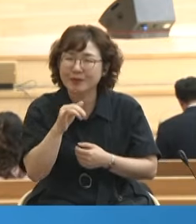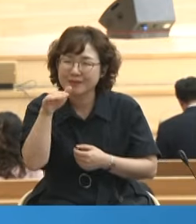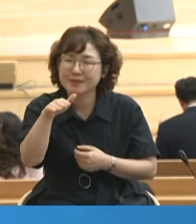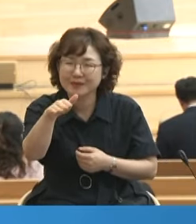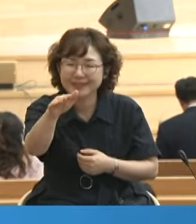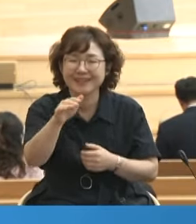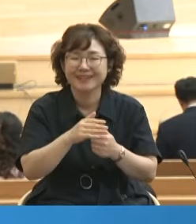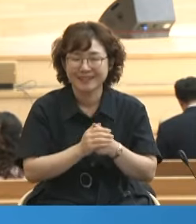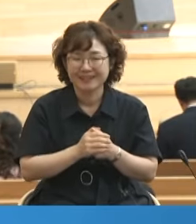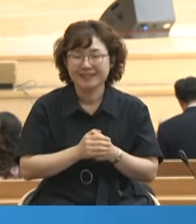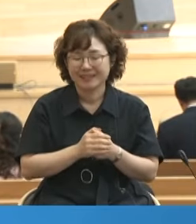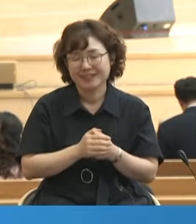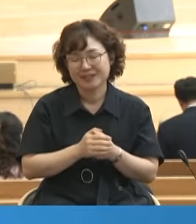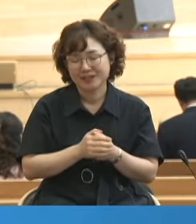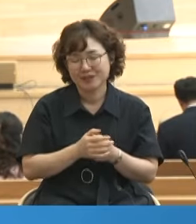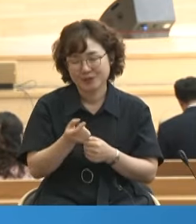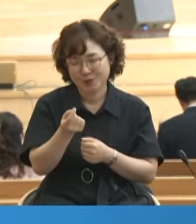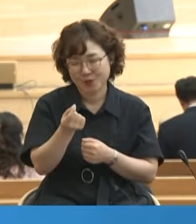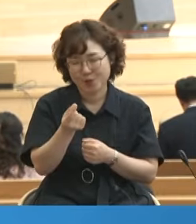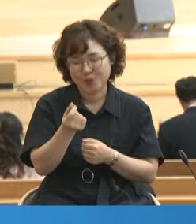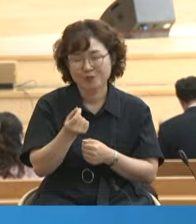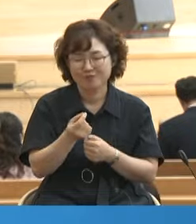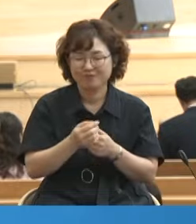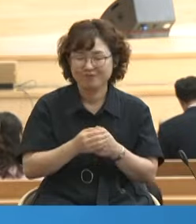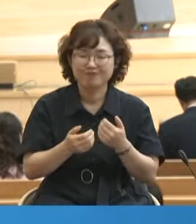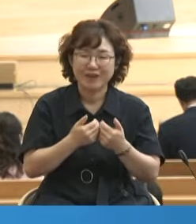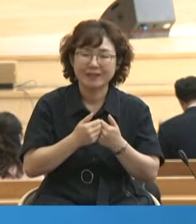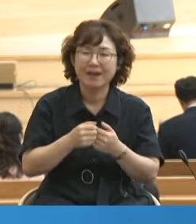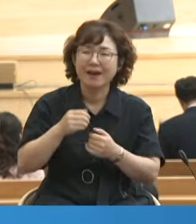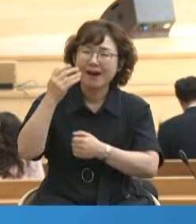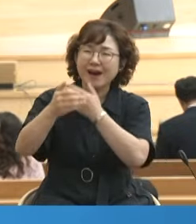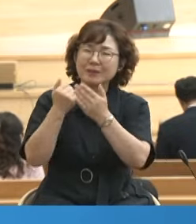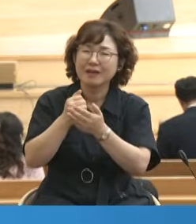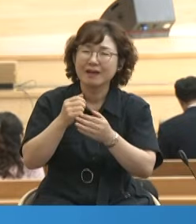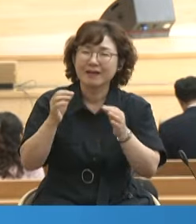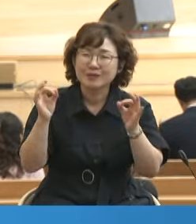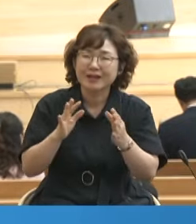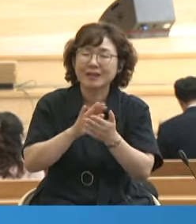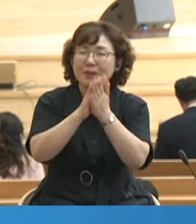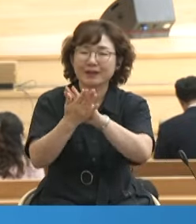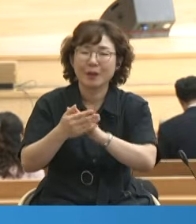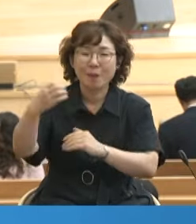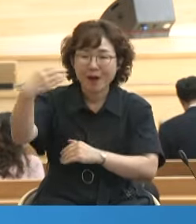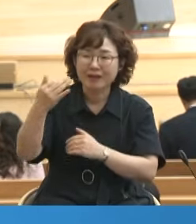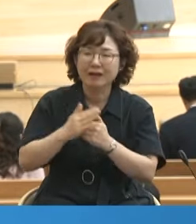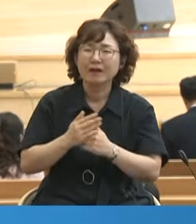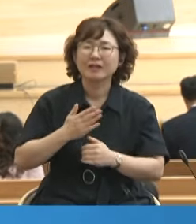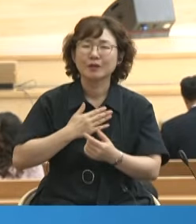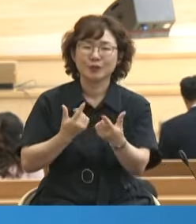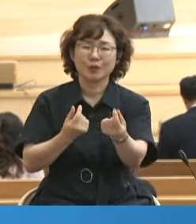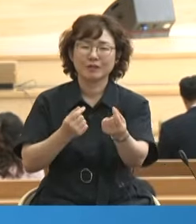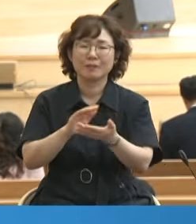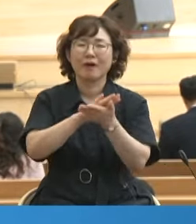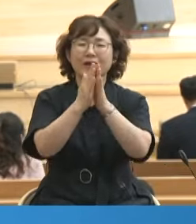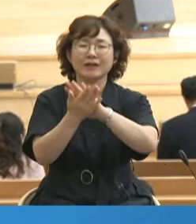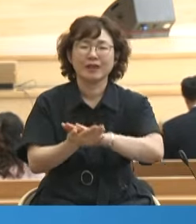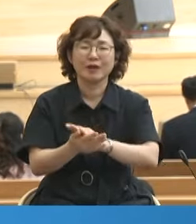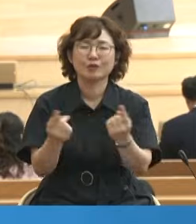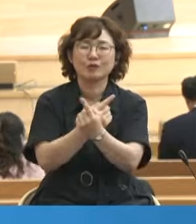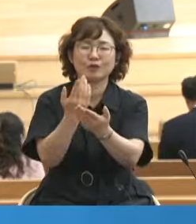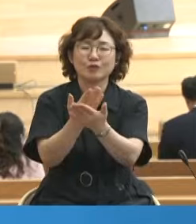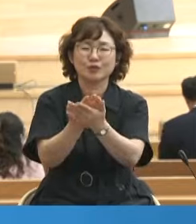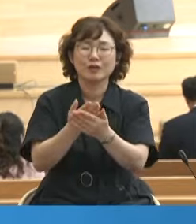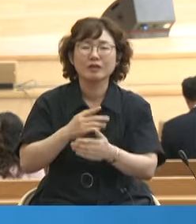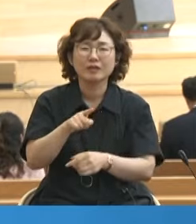그래서 하나님 홀연히 변화된다고 했는데 나도 좀 변화시켜주세요.